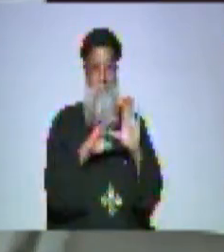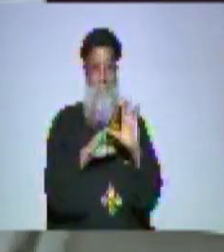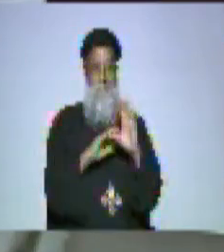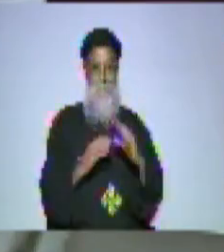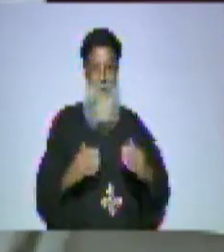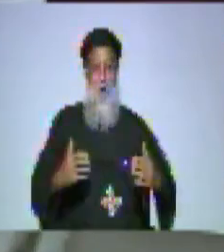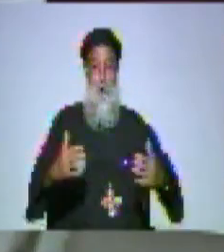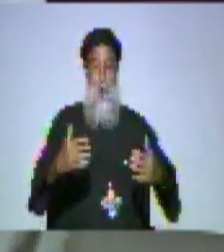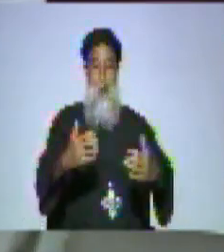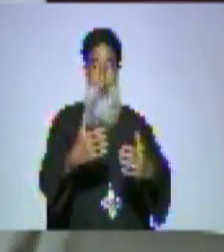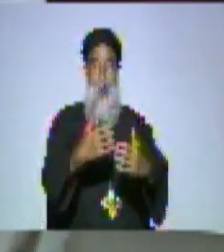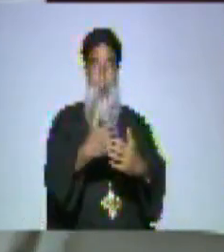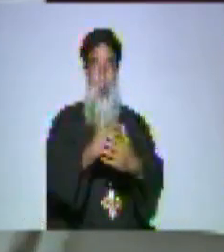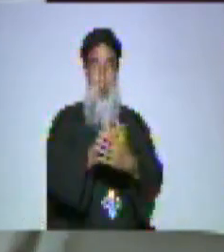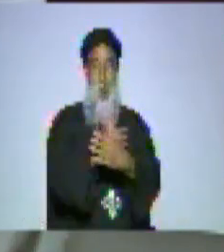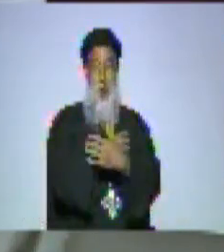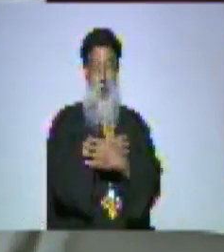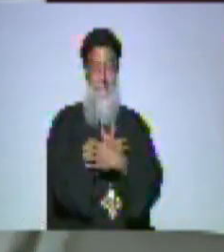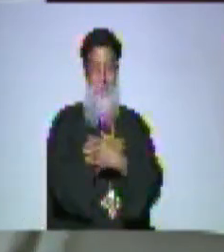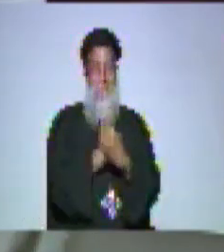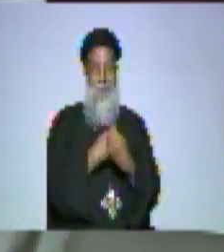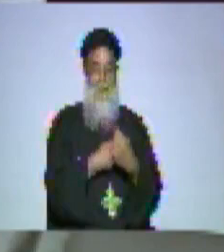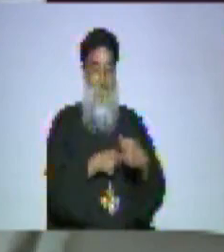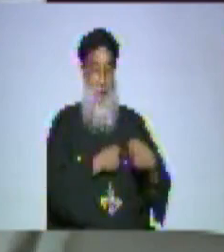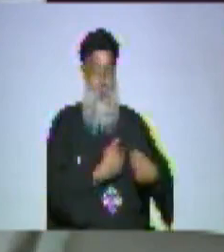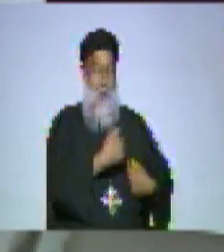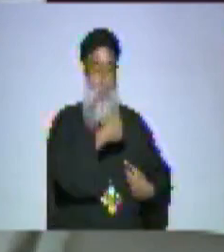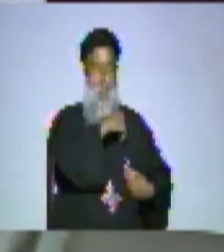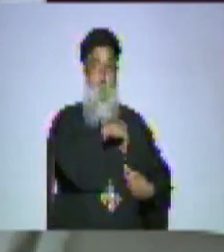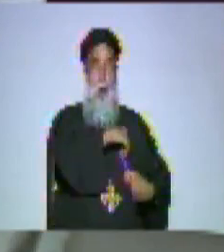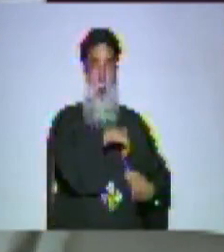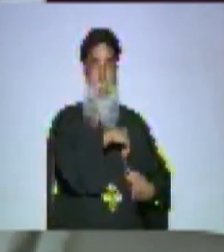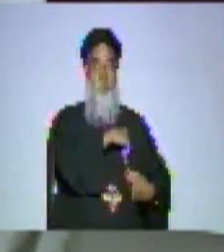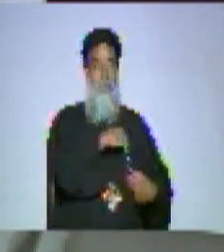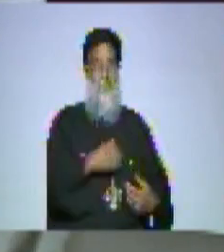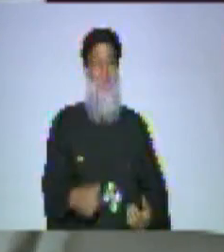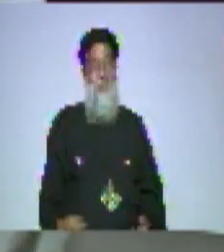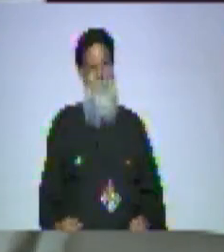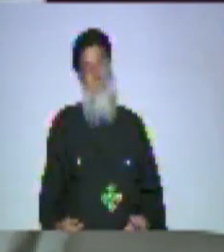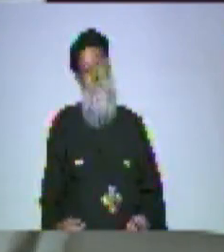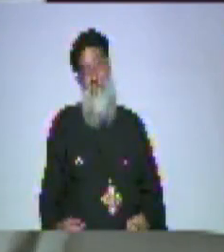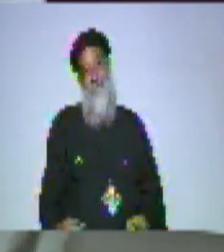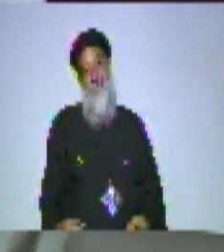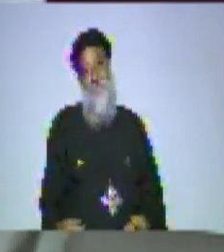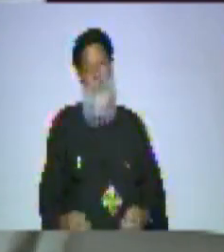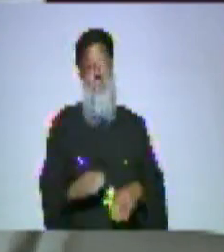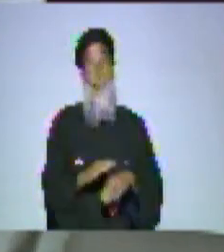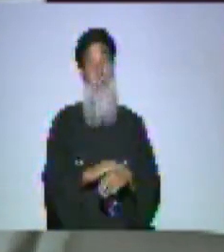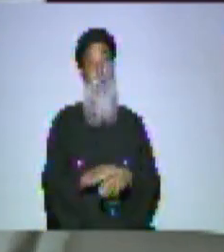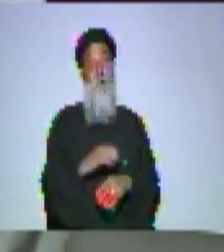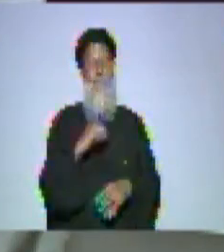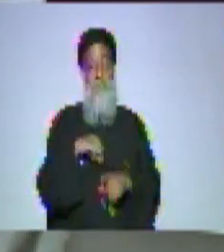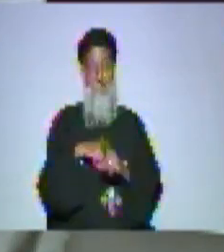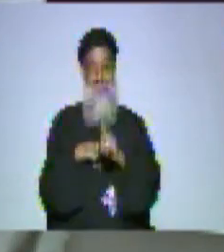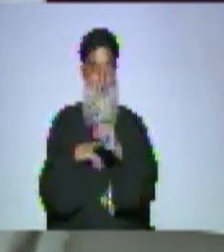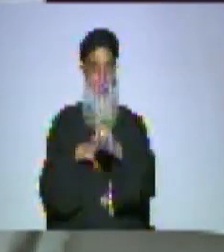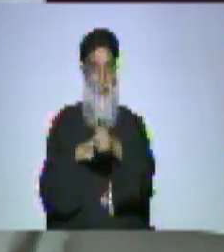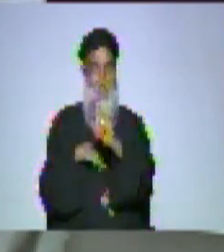تحس انه محتويك يحتضنك يشعر باحتياجك